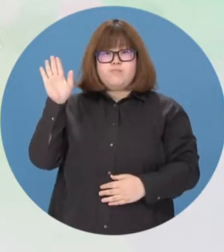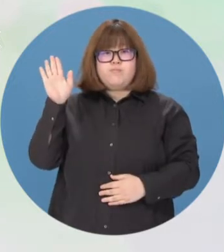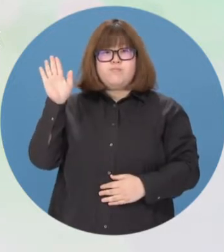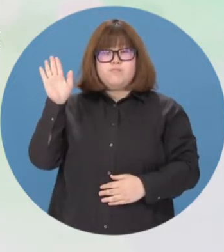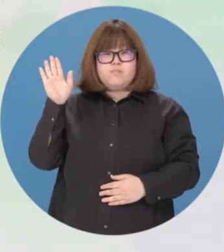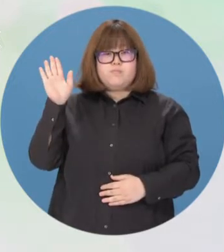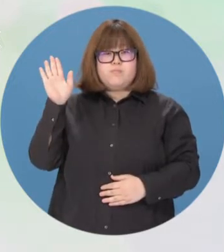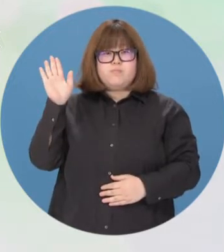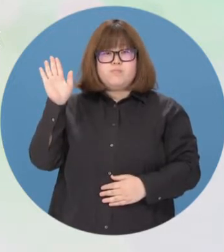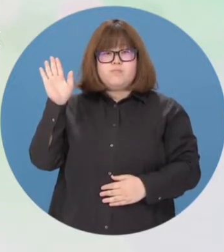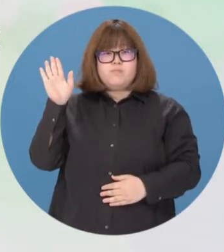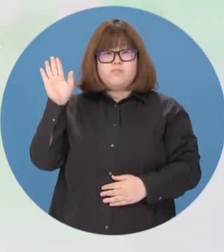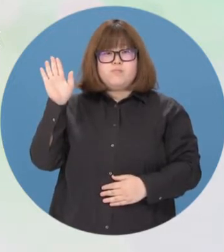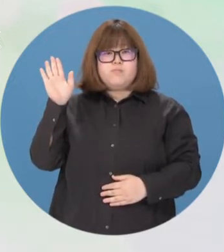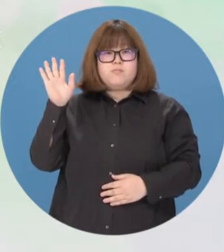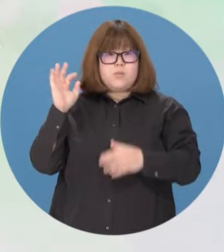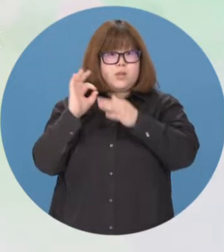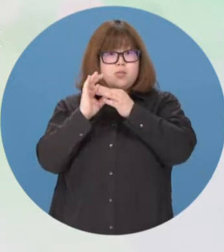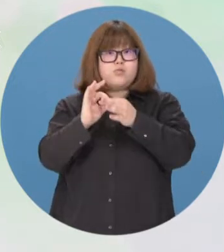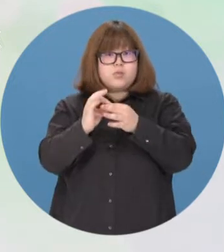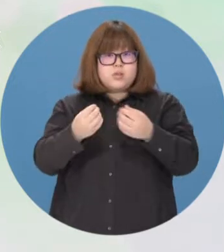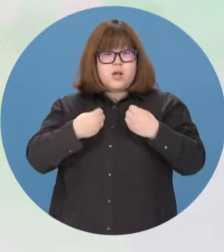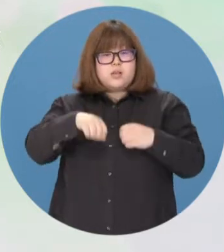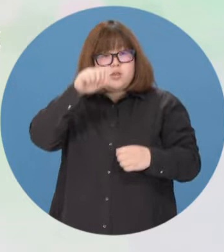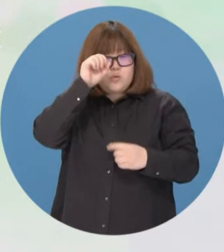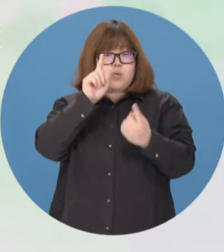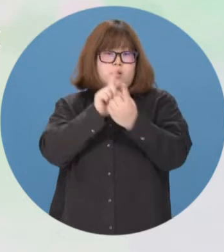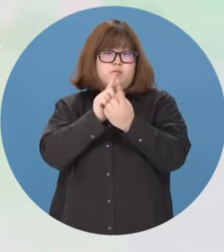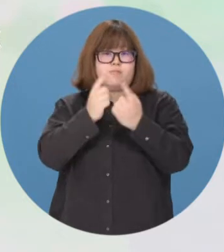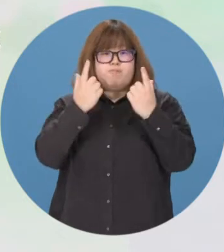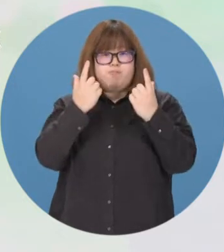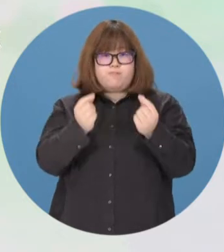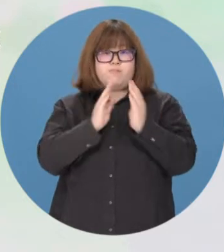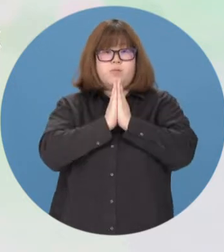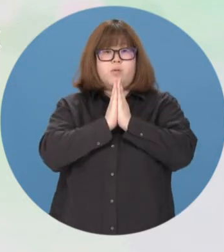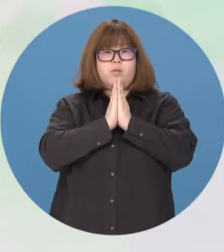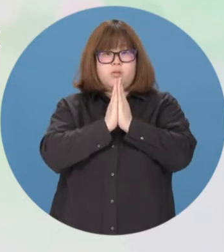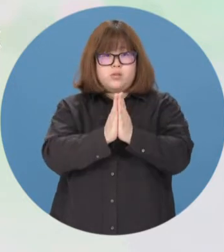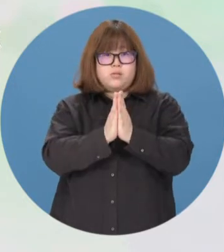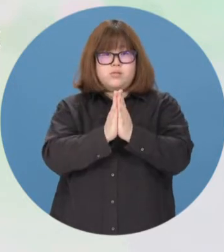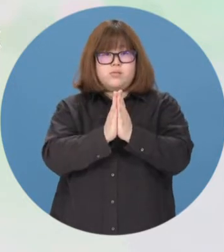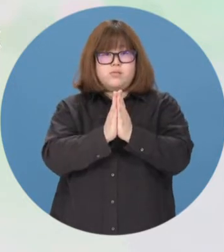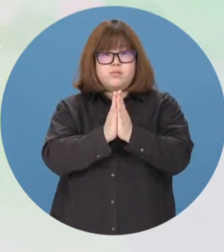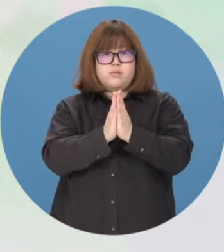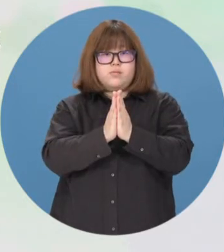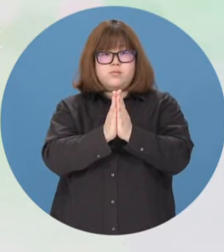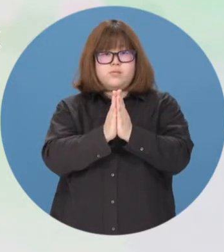。引き続き感染症対策の徹底をお願いします。